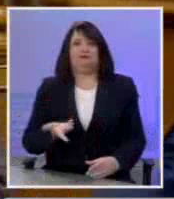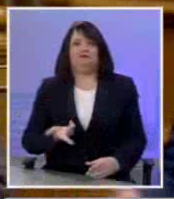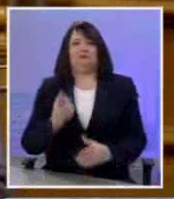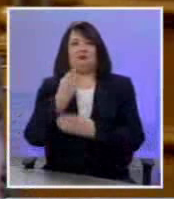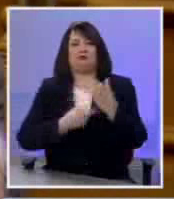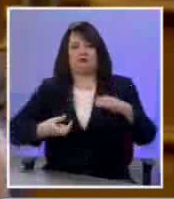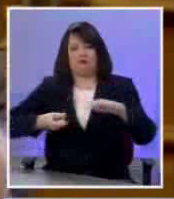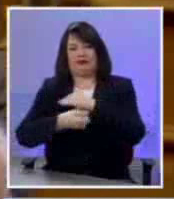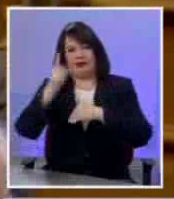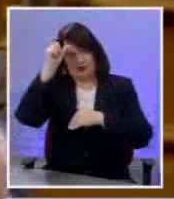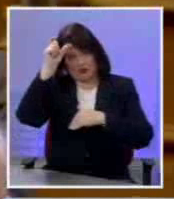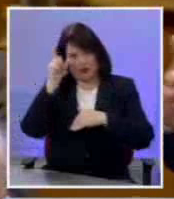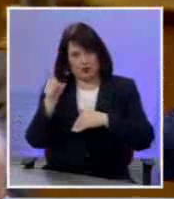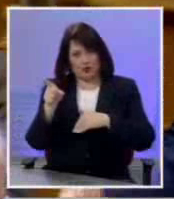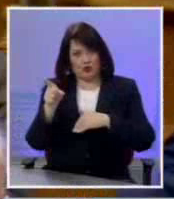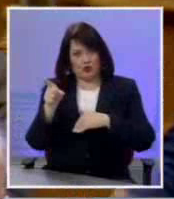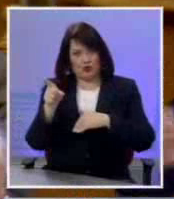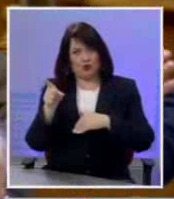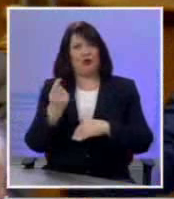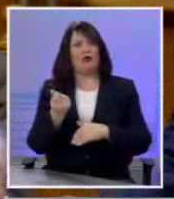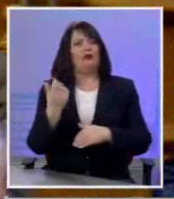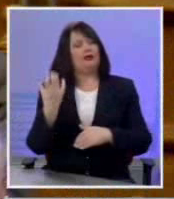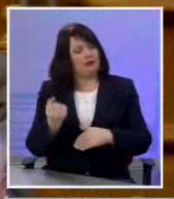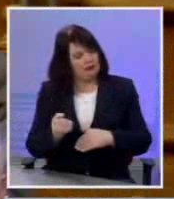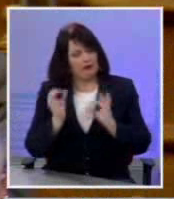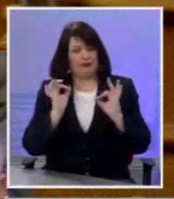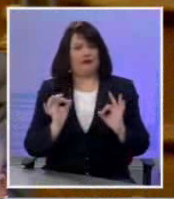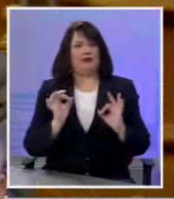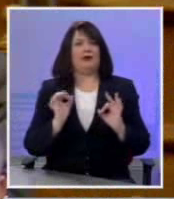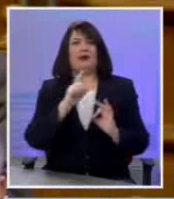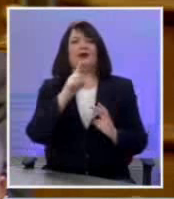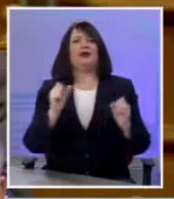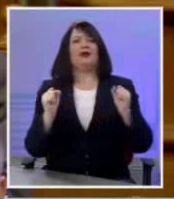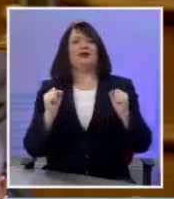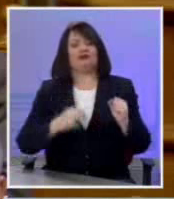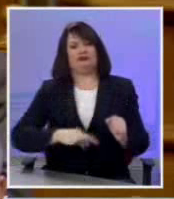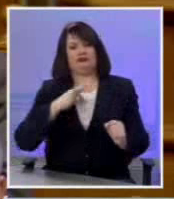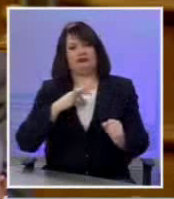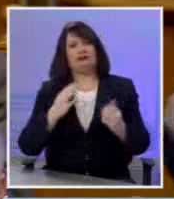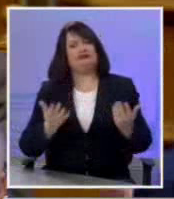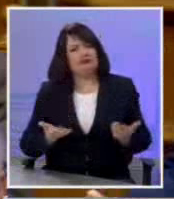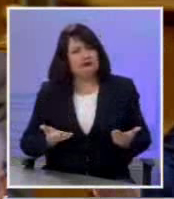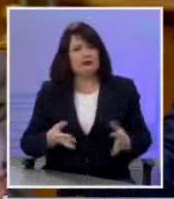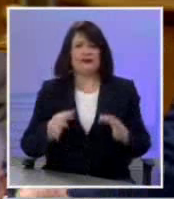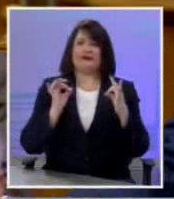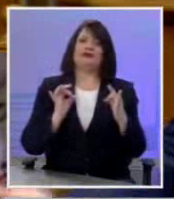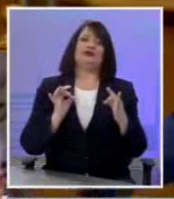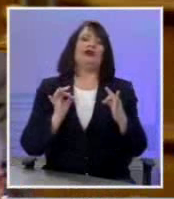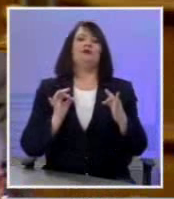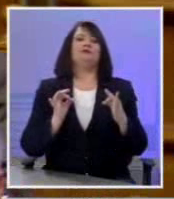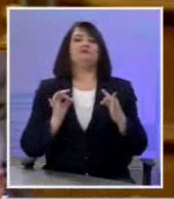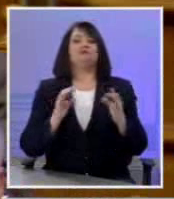που στα τουρκικά εδάφη να υπάρχουν κάποια χρήματα για να μπορέσουν να ζήσουν σε αξιοπρεπείς συνθήκες. Βεβαίως για να γίνεται